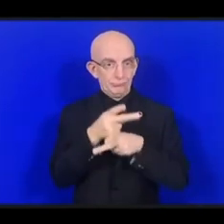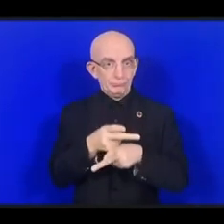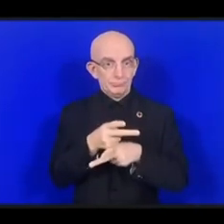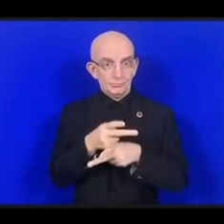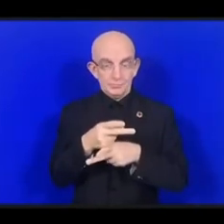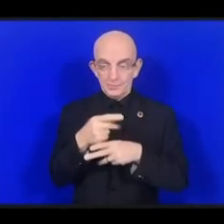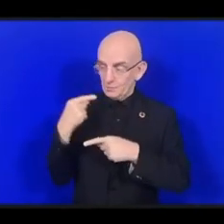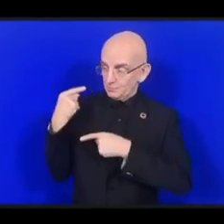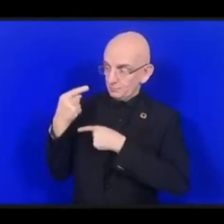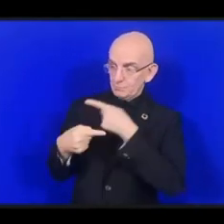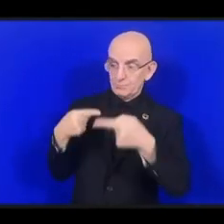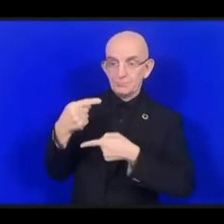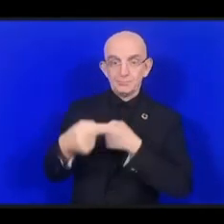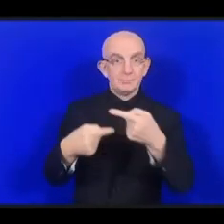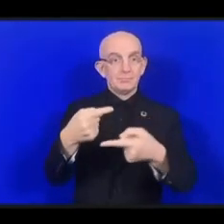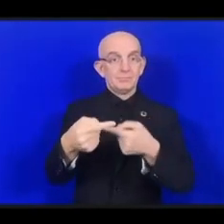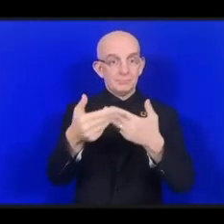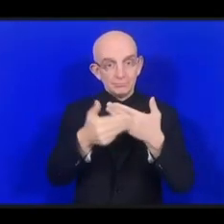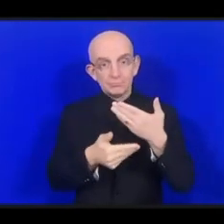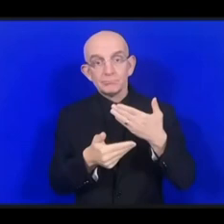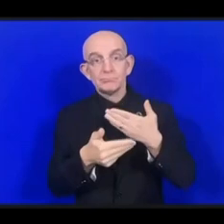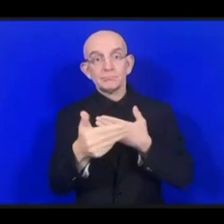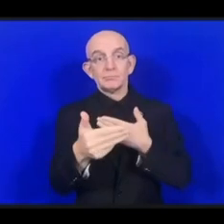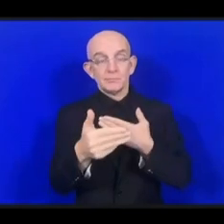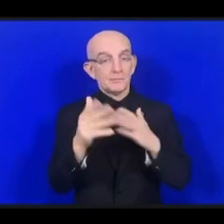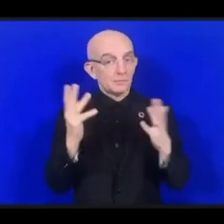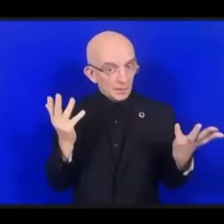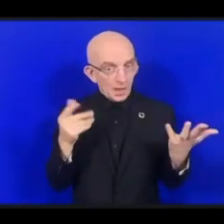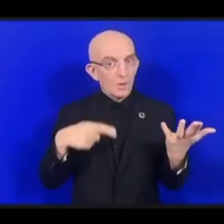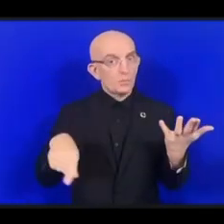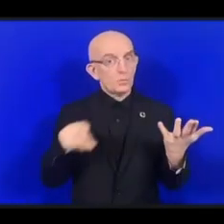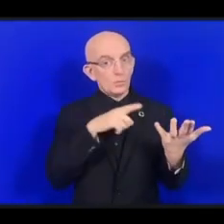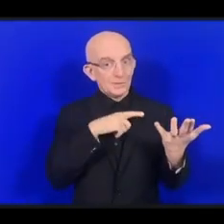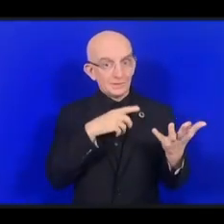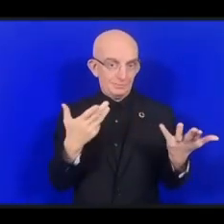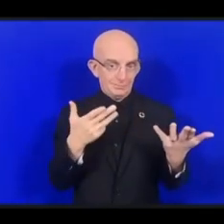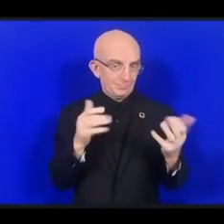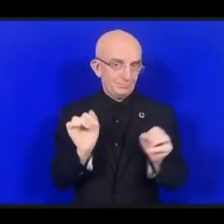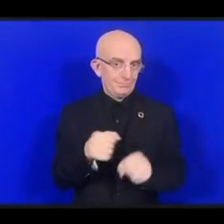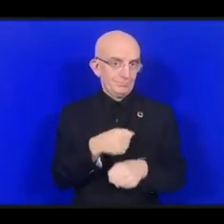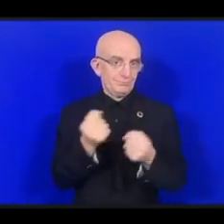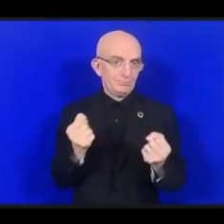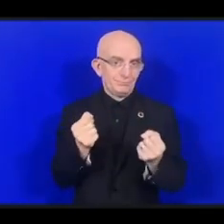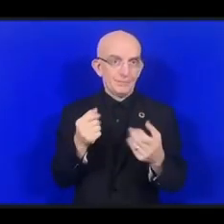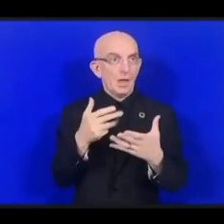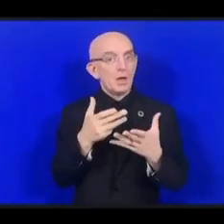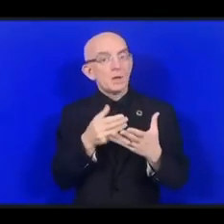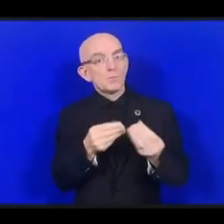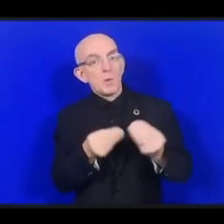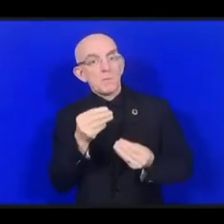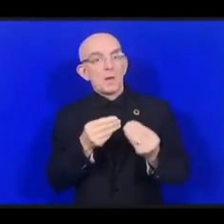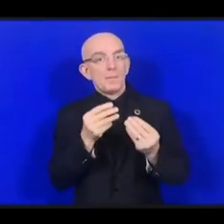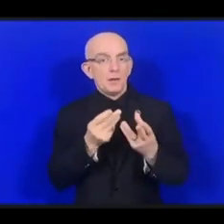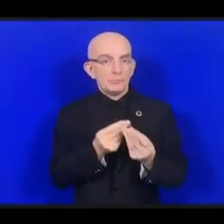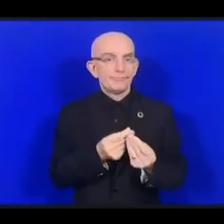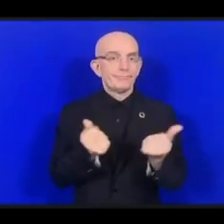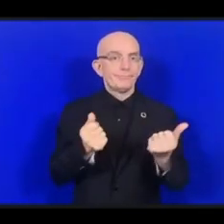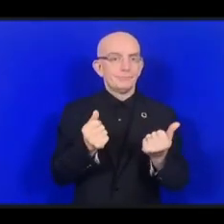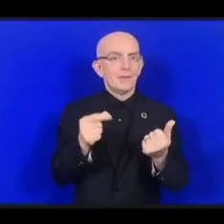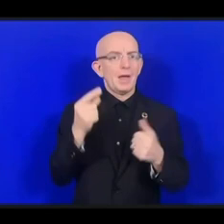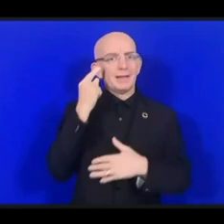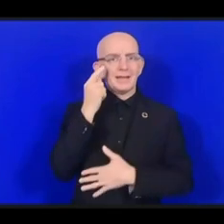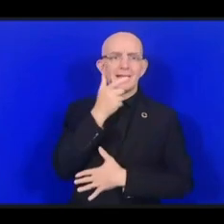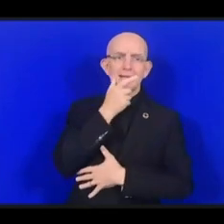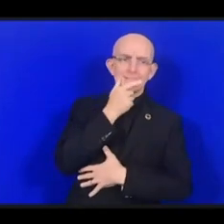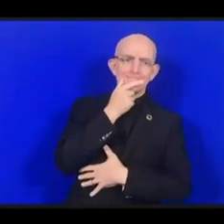固守过去的思维的话，就没有办法解决 过去的问带来的问题，所